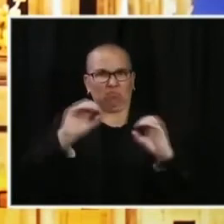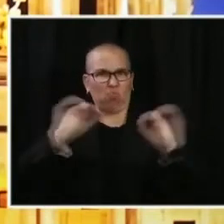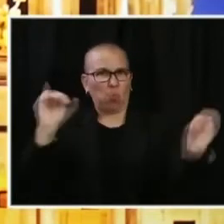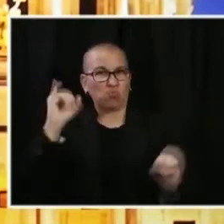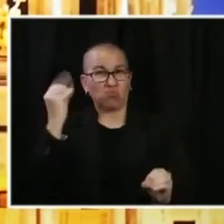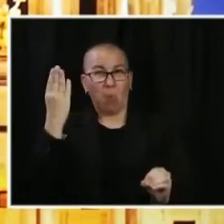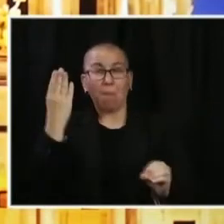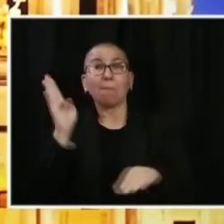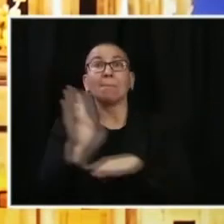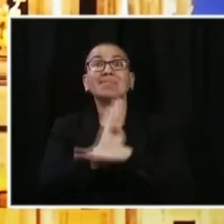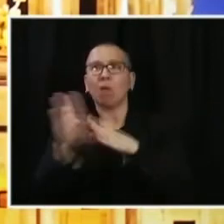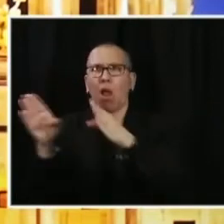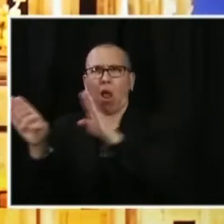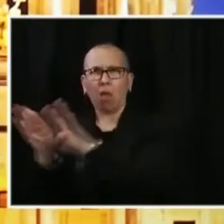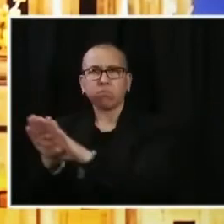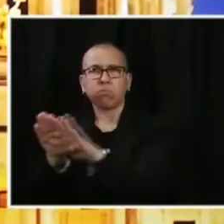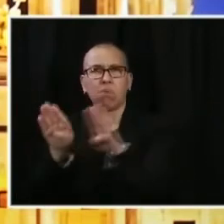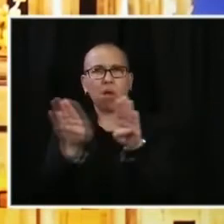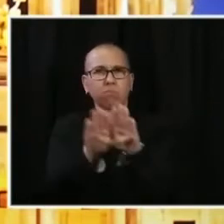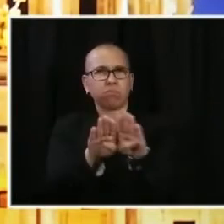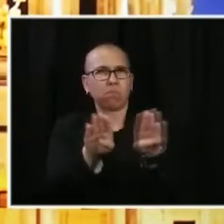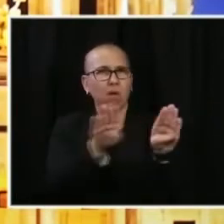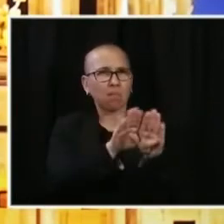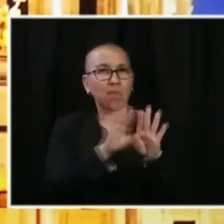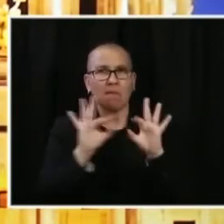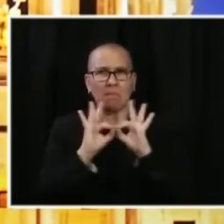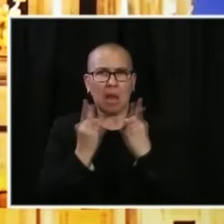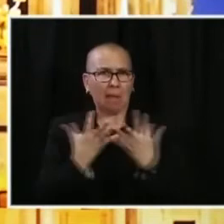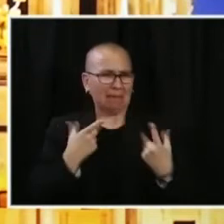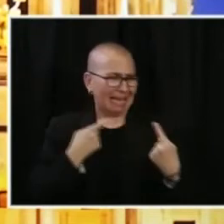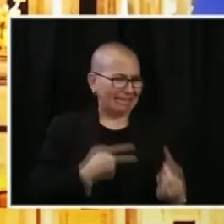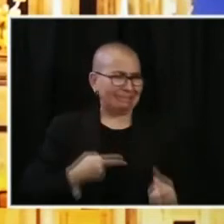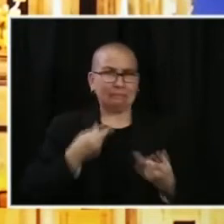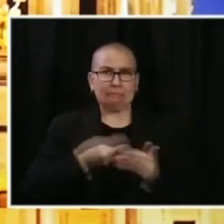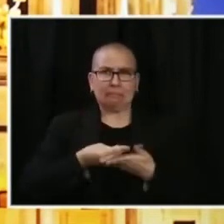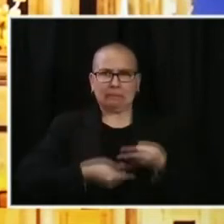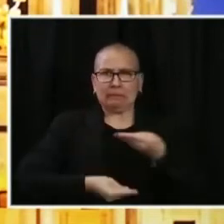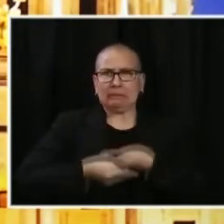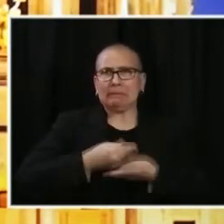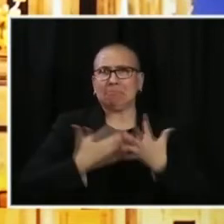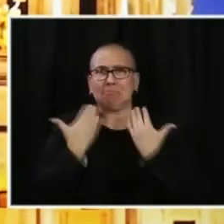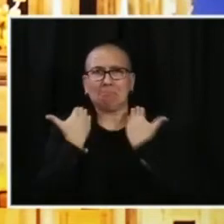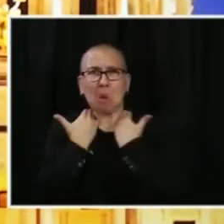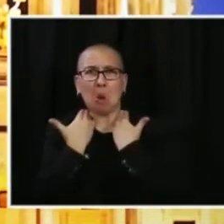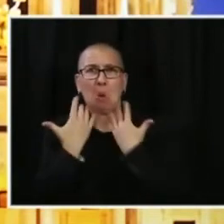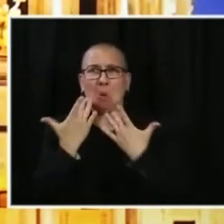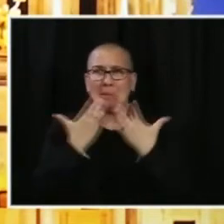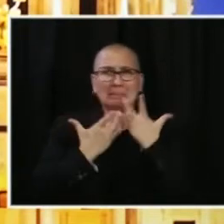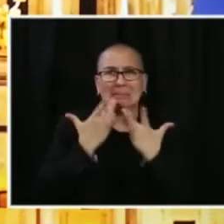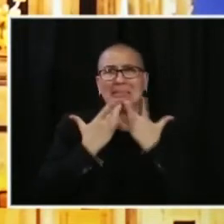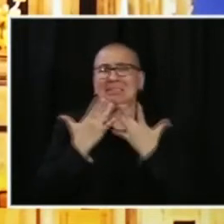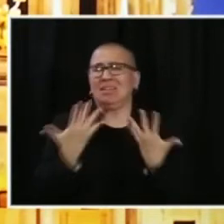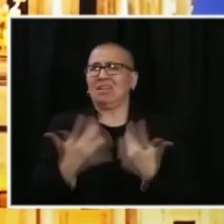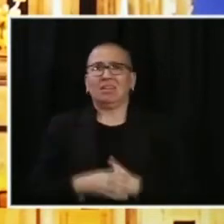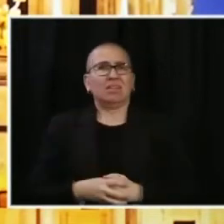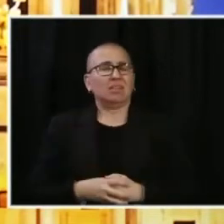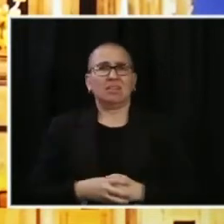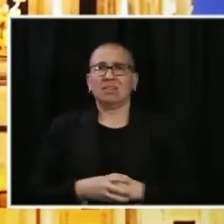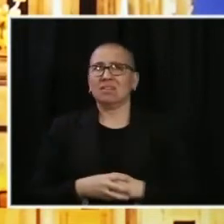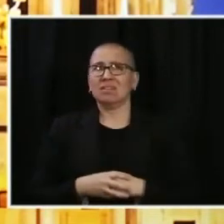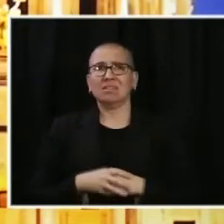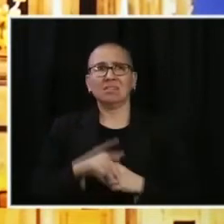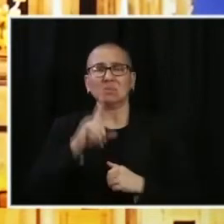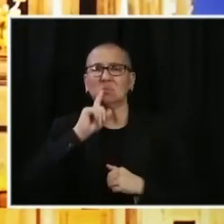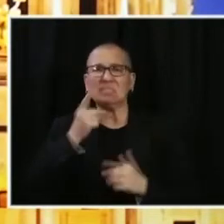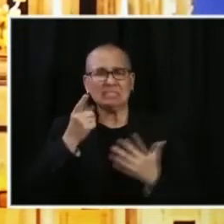hơi nhúa đầu cho này bông hoa lử tôi trở lại lụa tôi trong cờ muốn nên cháu tôi muốn kể như tất